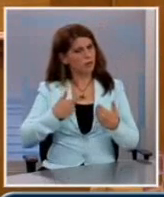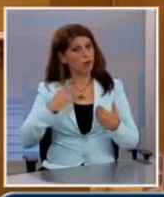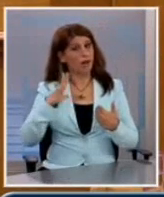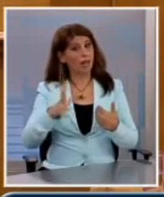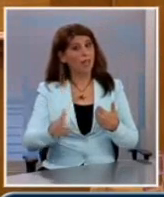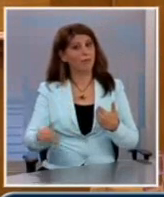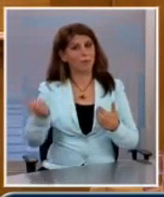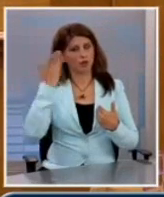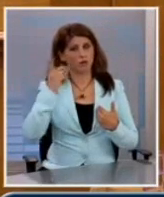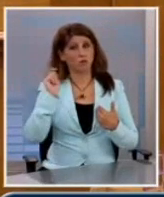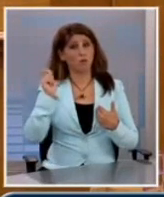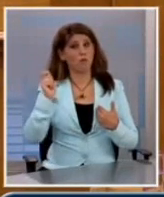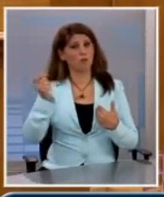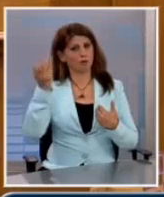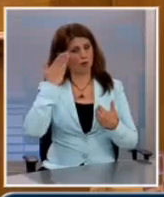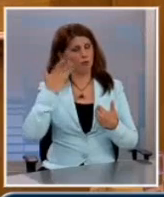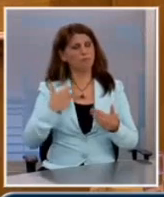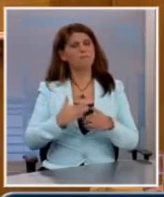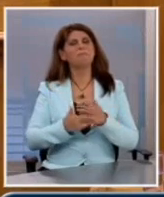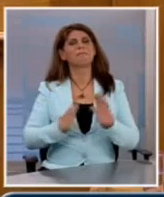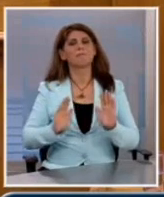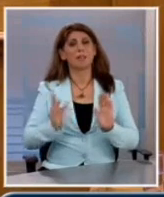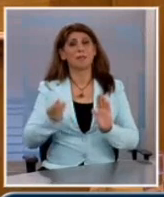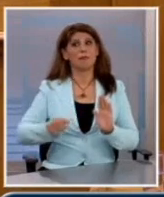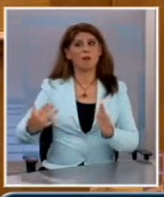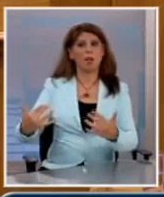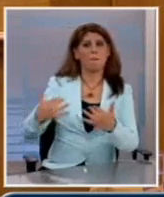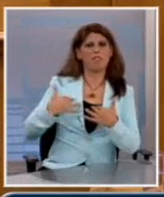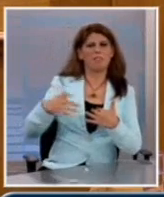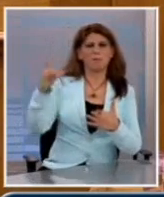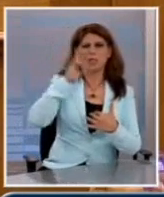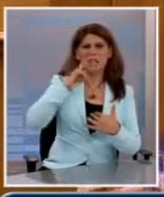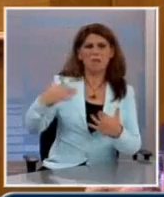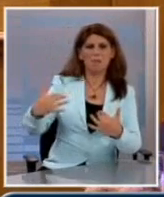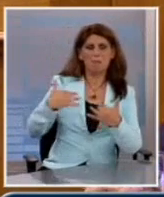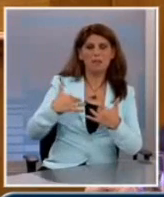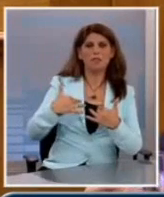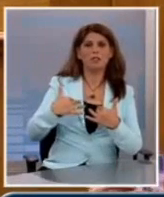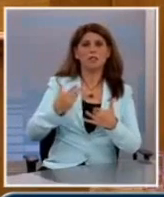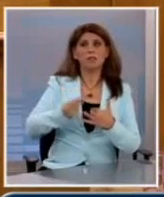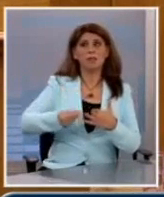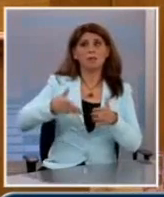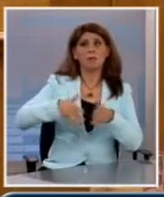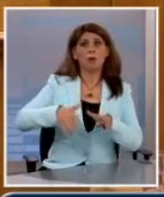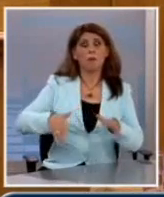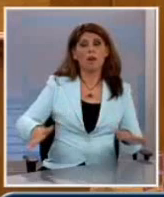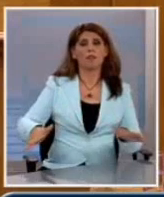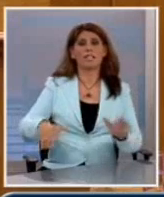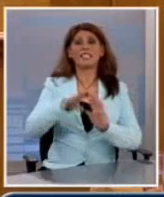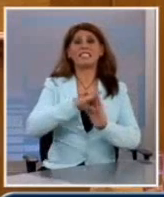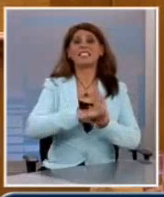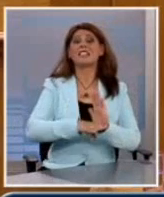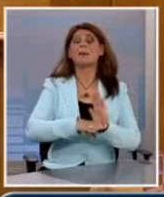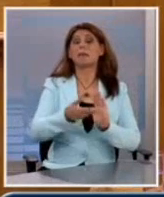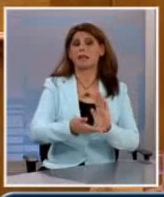καθημερινά πολιτικό κόστος με την ακραία επίθεση ψεύδους, την ακραία προπαγάνδα των συστημικών μέσων